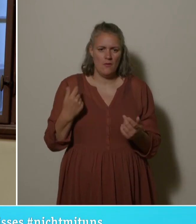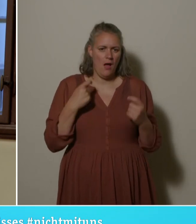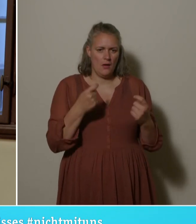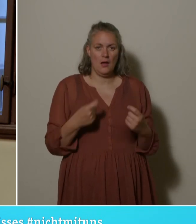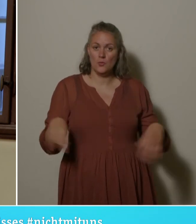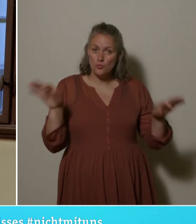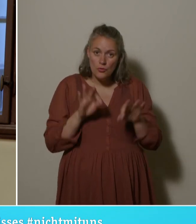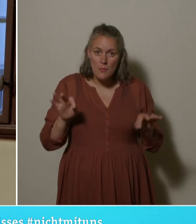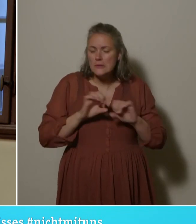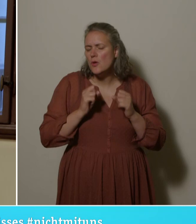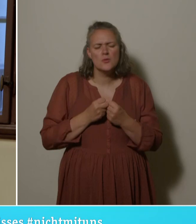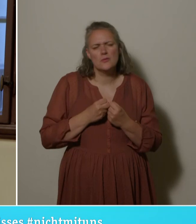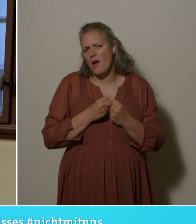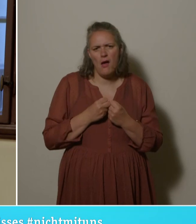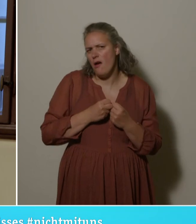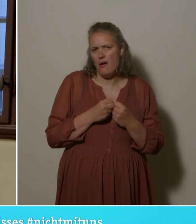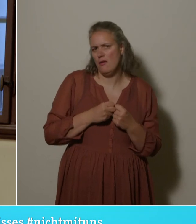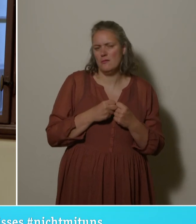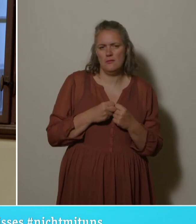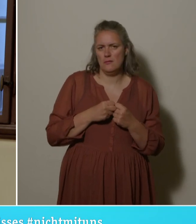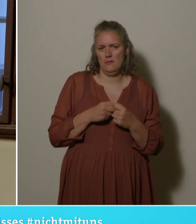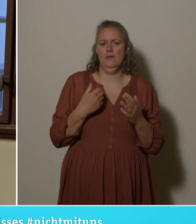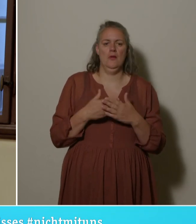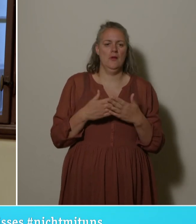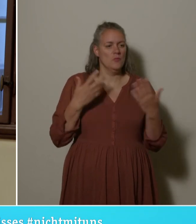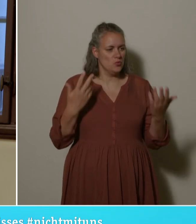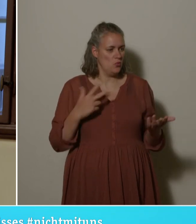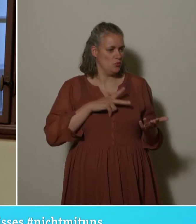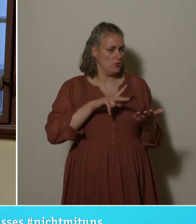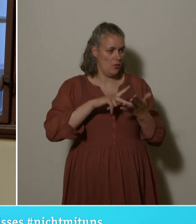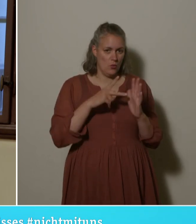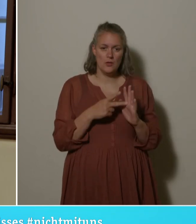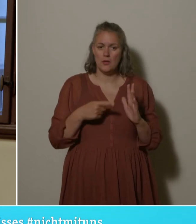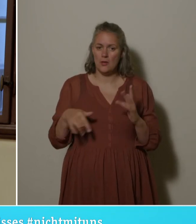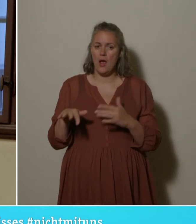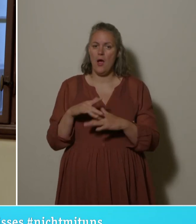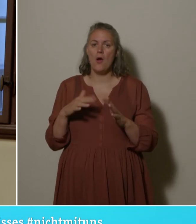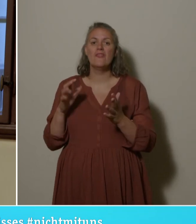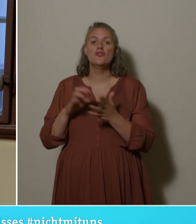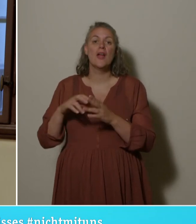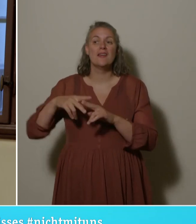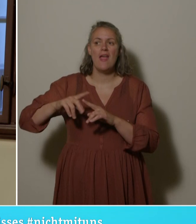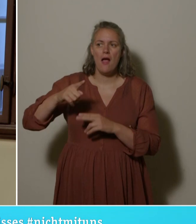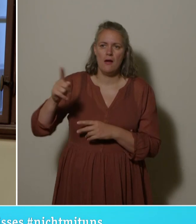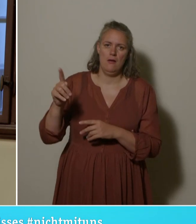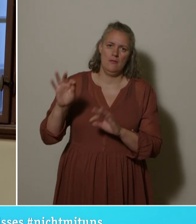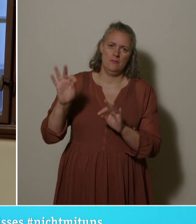schlimmer geworden. Und hier ist Sozialpolitik auch im Stillen und das verdanken wir den Stadtwerken.